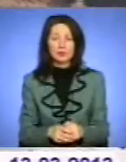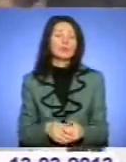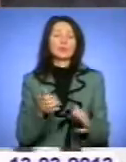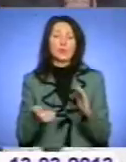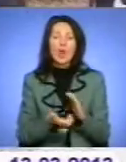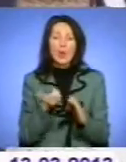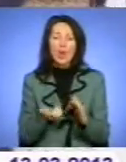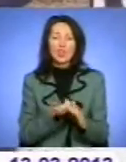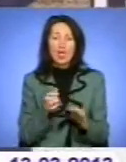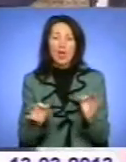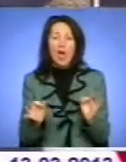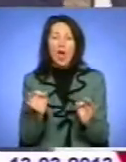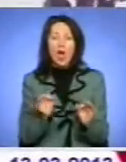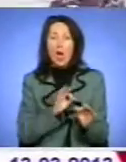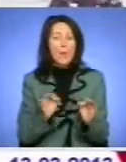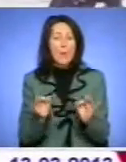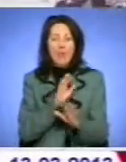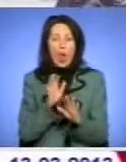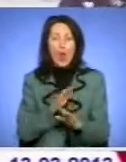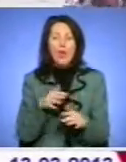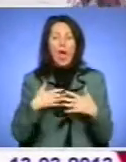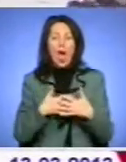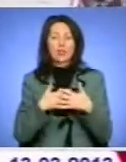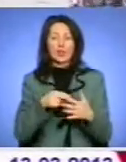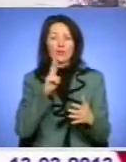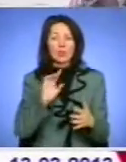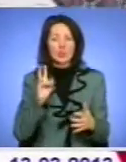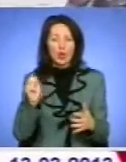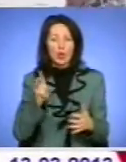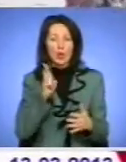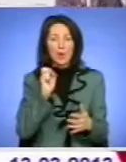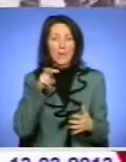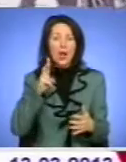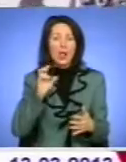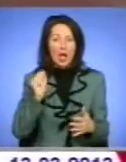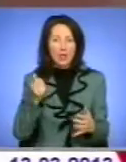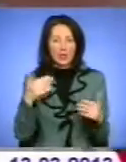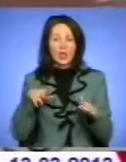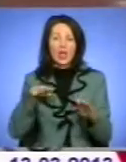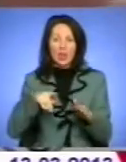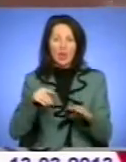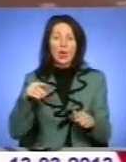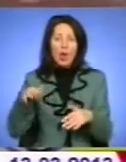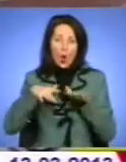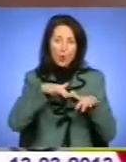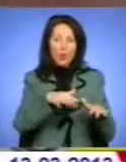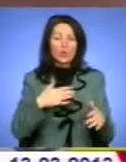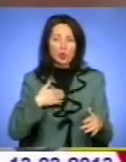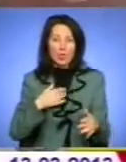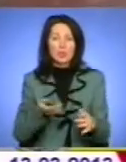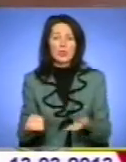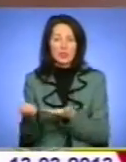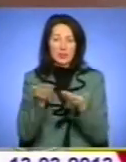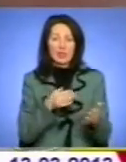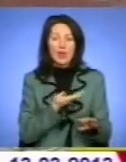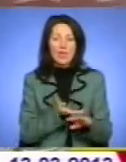Причина негоди – активний циклон з Балкан. У гідрометцентрі кажуть, він вже рухається до нас і несе складні погодні умови. Тернопіль готується зустріти